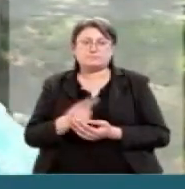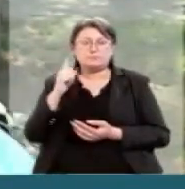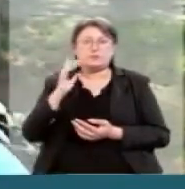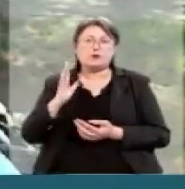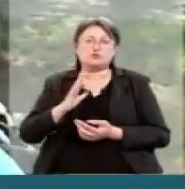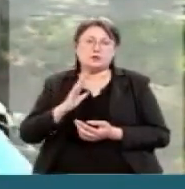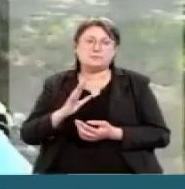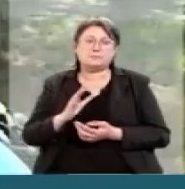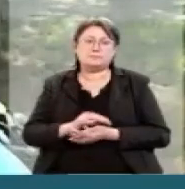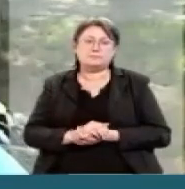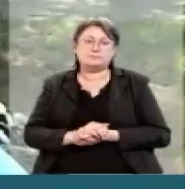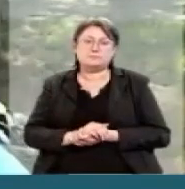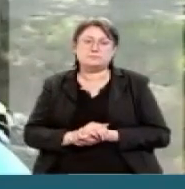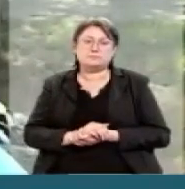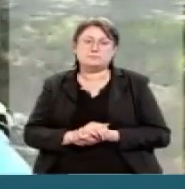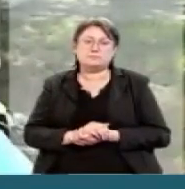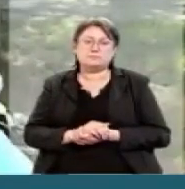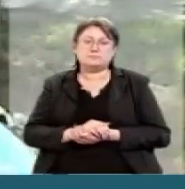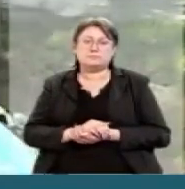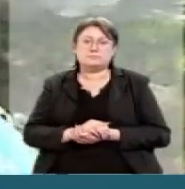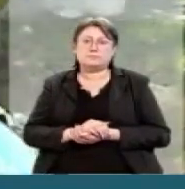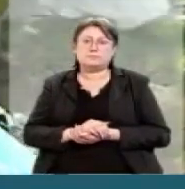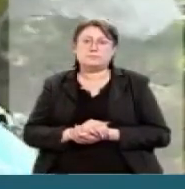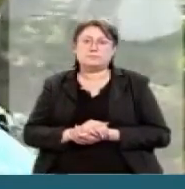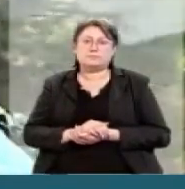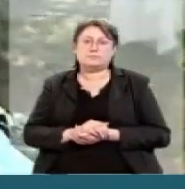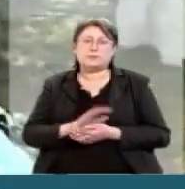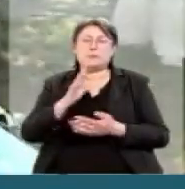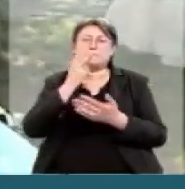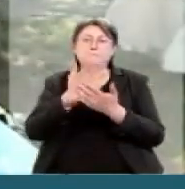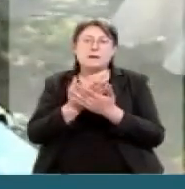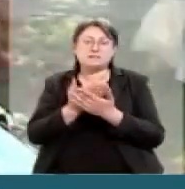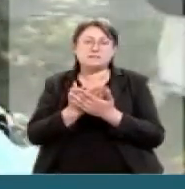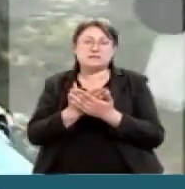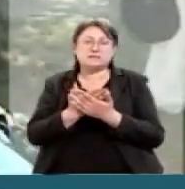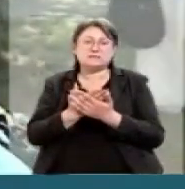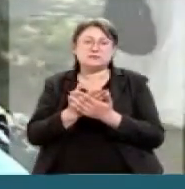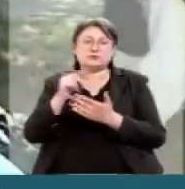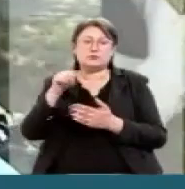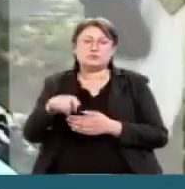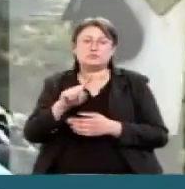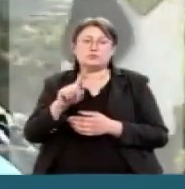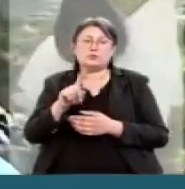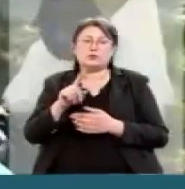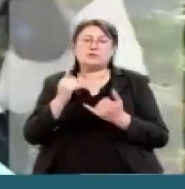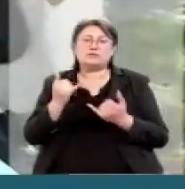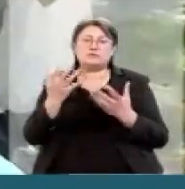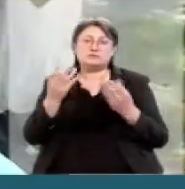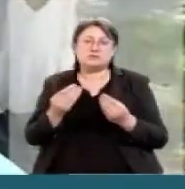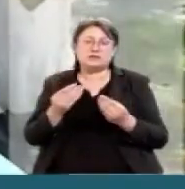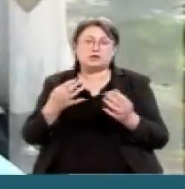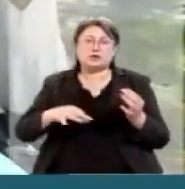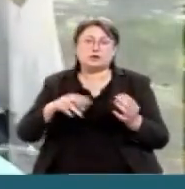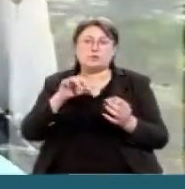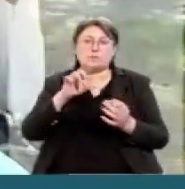Ожидаем от этого большой охват. То есть показать то, что сегодня, на сегодняшний день